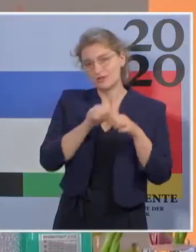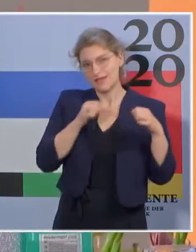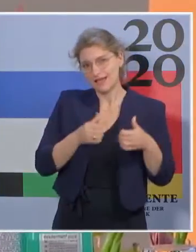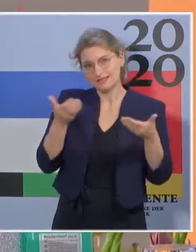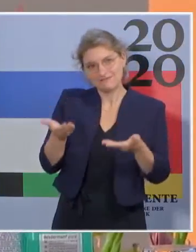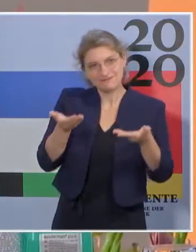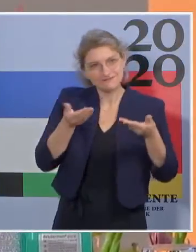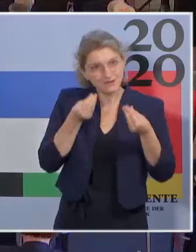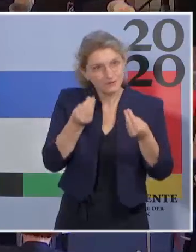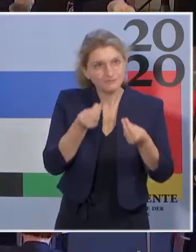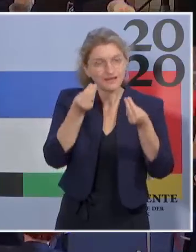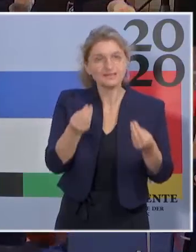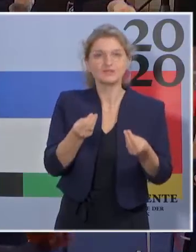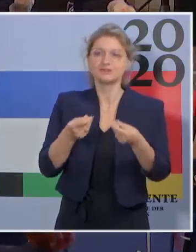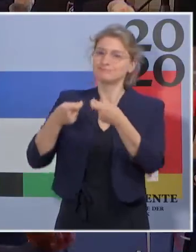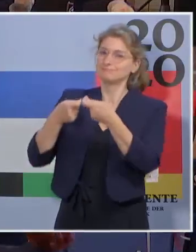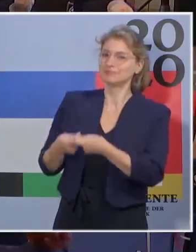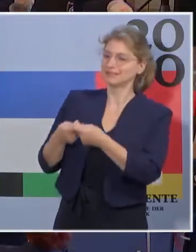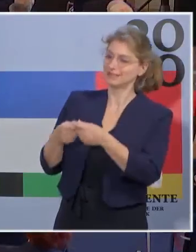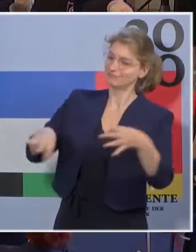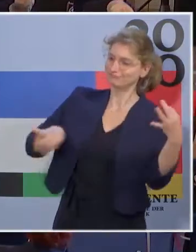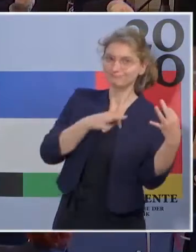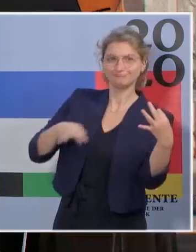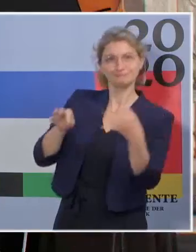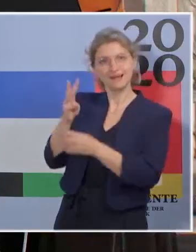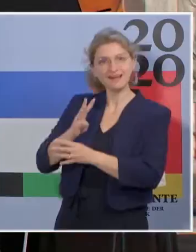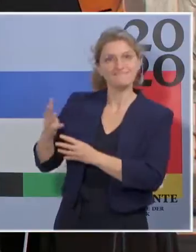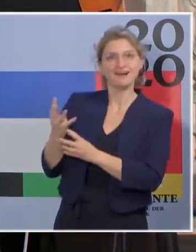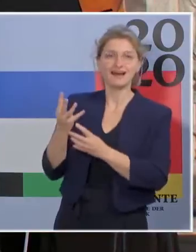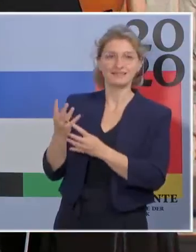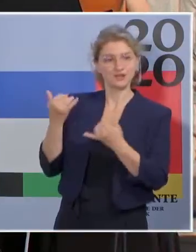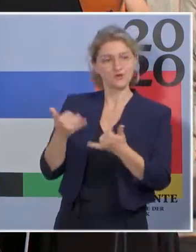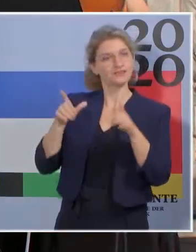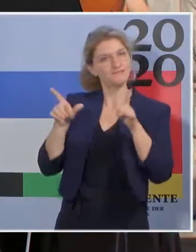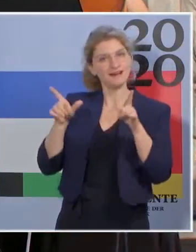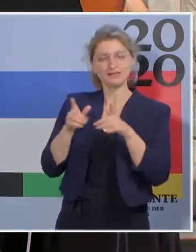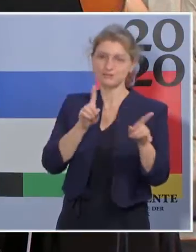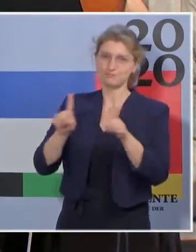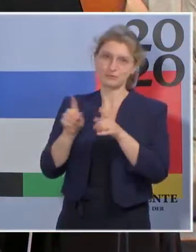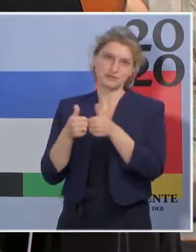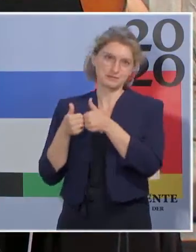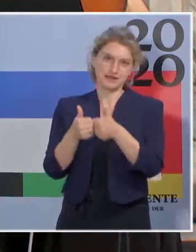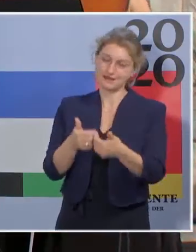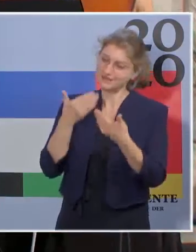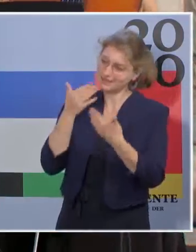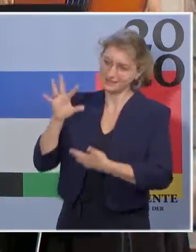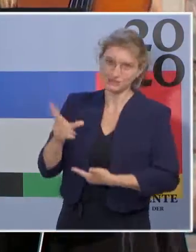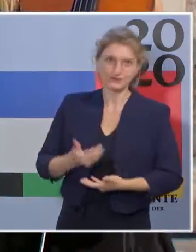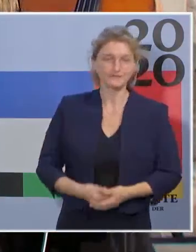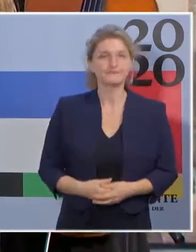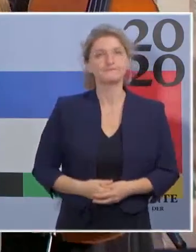die Mitglieder des Cellini-Quartetts, die die heutige Veranstaltung musikalisch so wunderbar umrahmen und begleiten. Dankeschön.